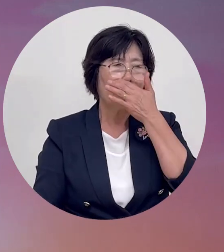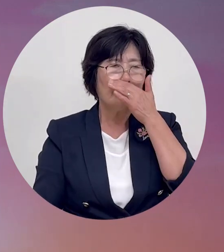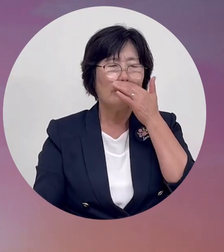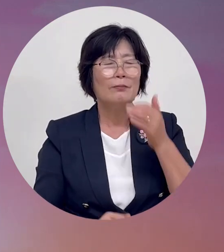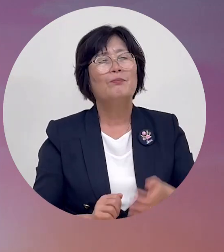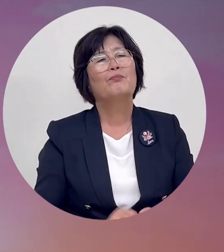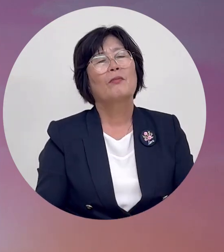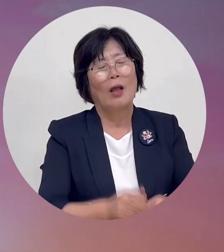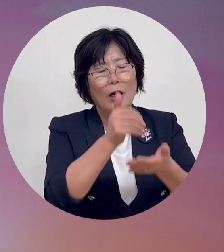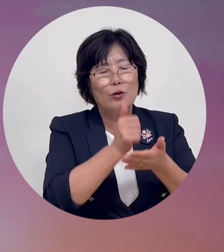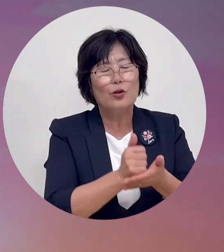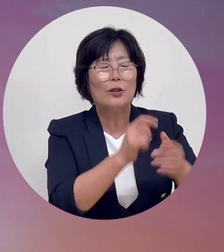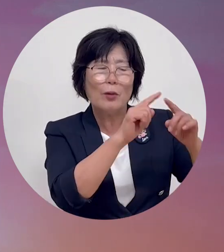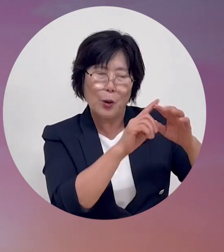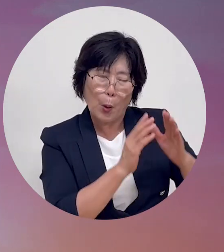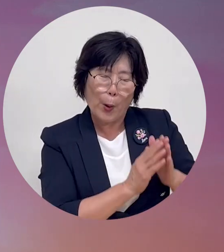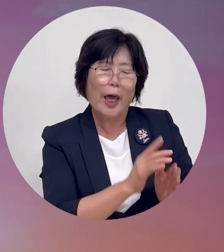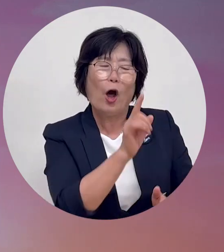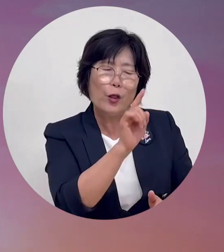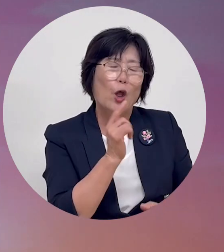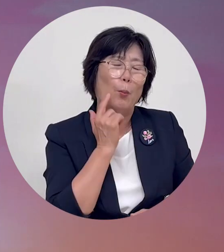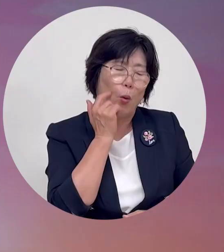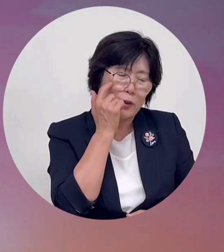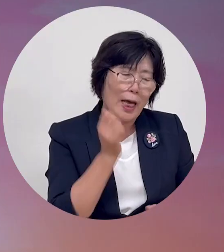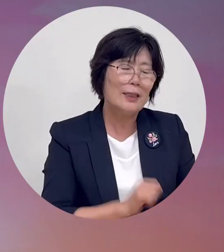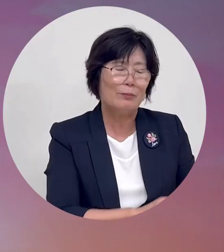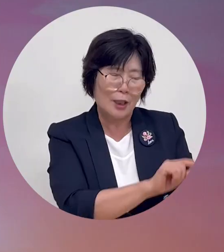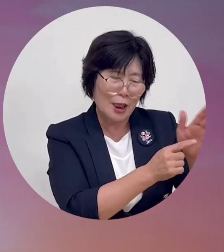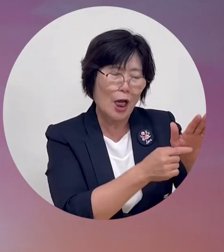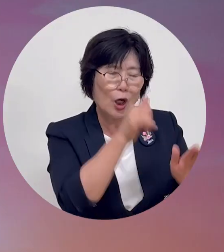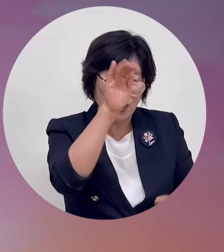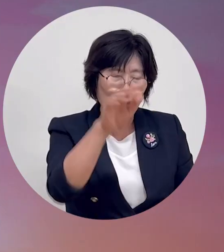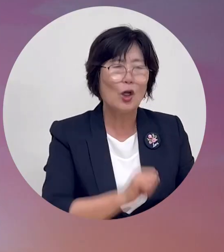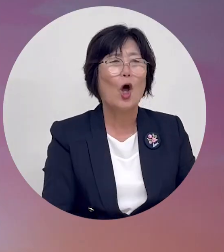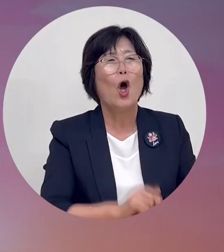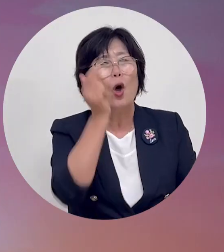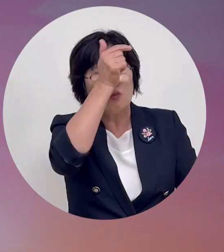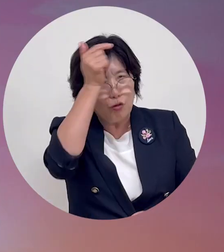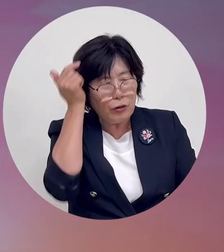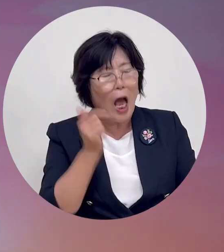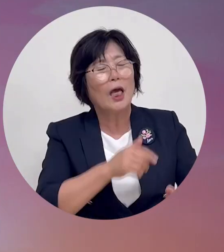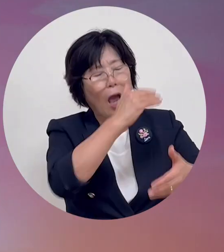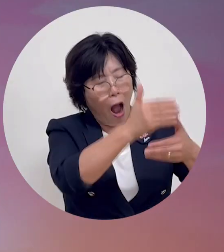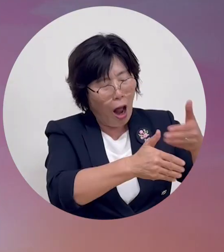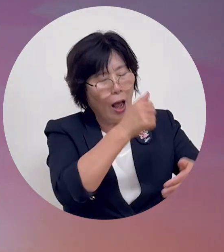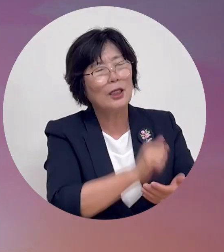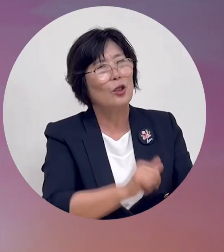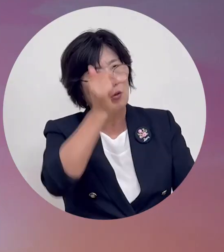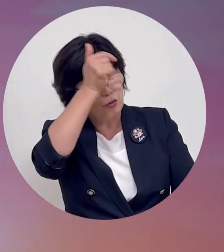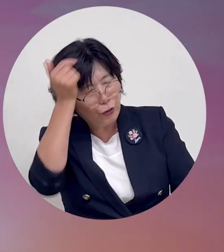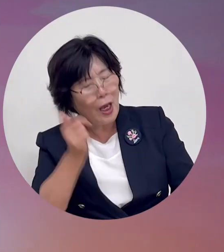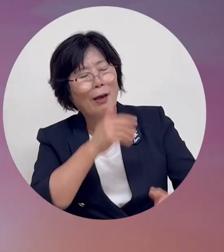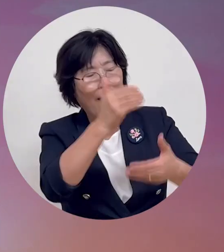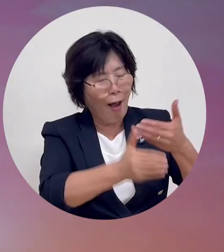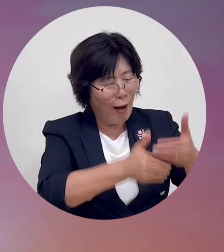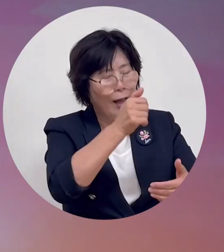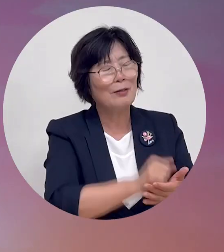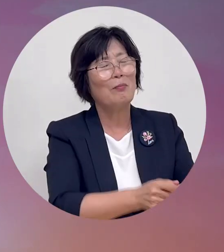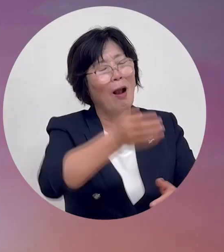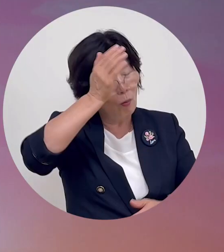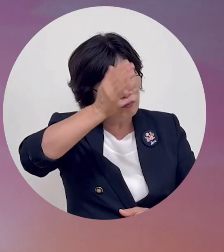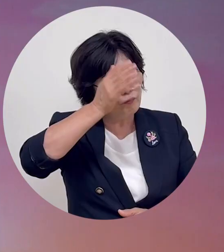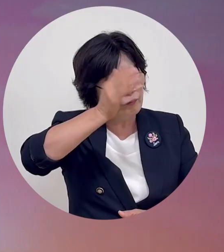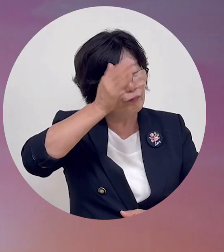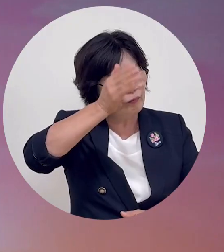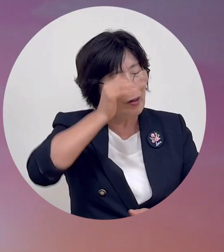은퇴하신 목사님이 구약의 하나님만 세습 이야기하면서 구약의 하나님의 세습이 구약의 하나님이 나와